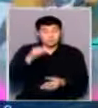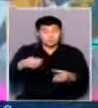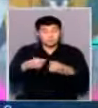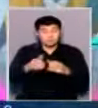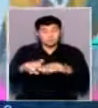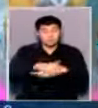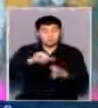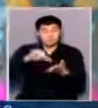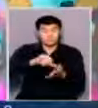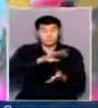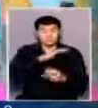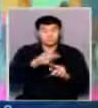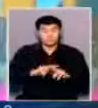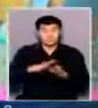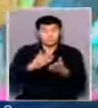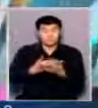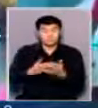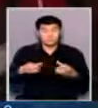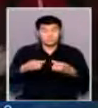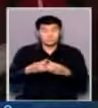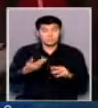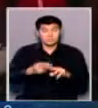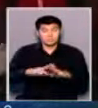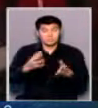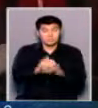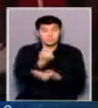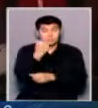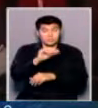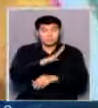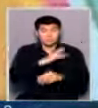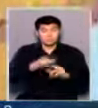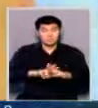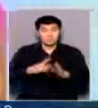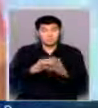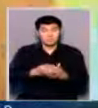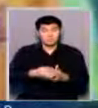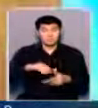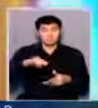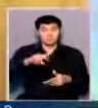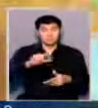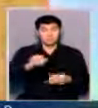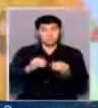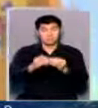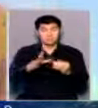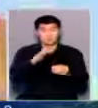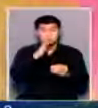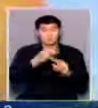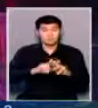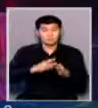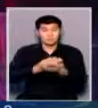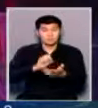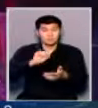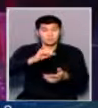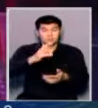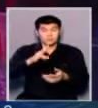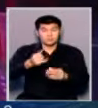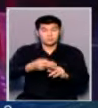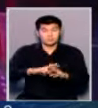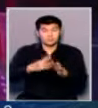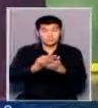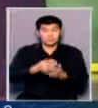жас өнерпаздар қатысқан. Байрақты бәсекеде топ жарып бас жүлдені қанжығасына байлаған тараздық 13 жастағы Айлун Заушева десе